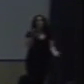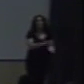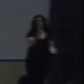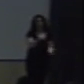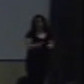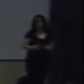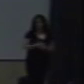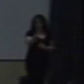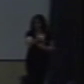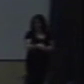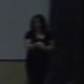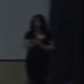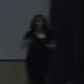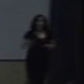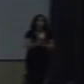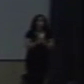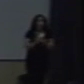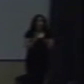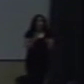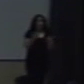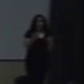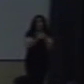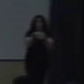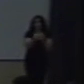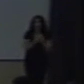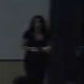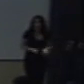les noves tecnologies ens porten precisament això.